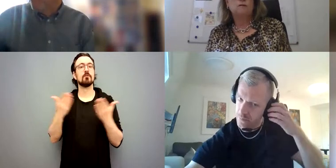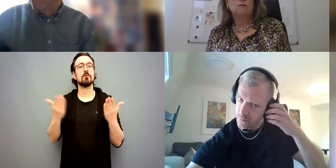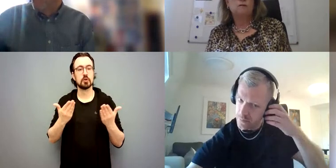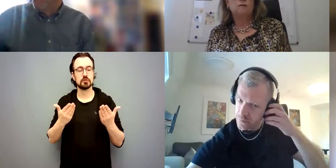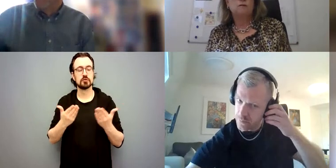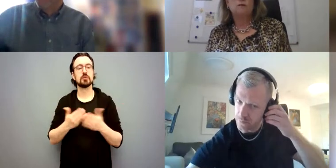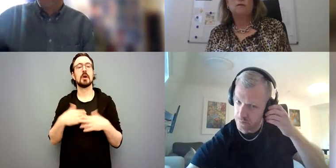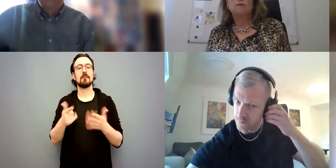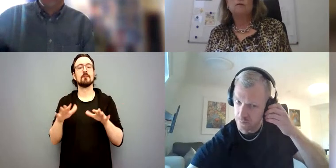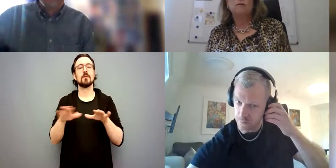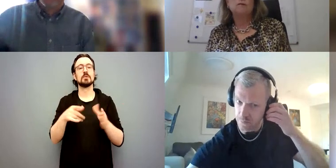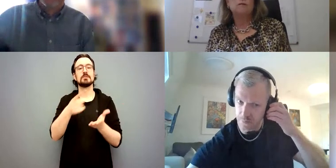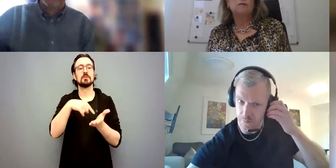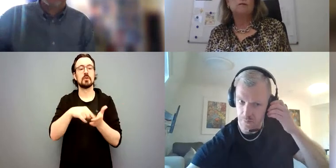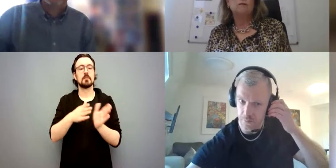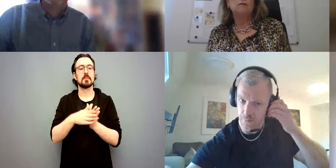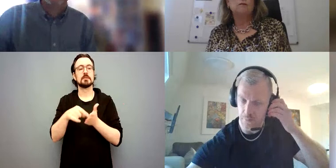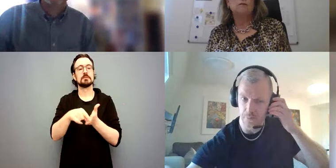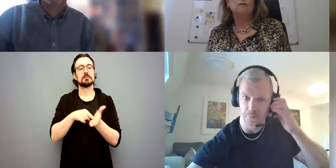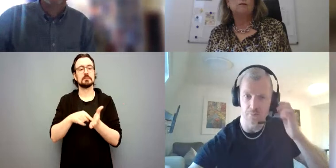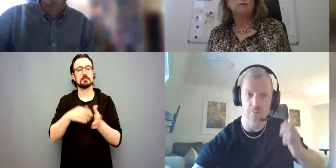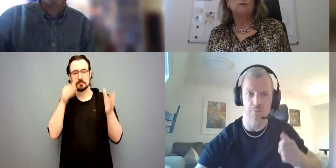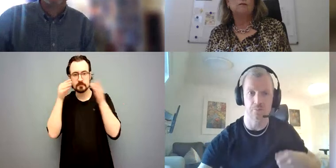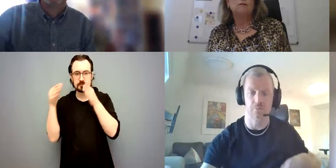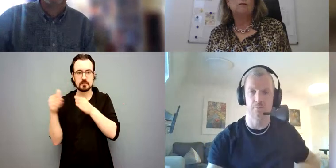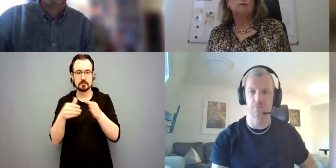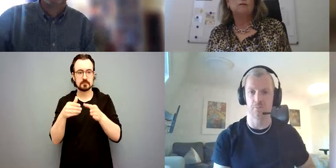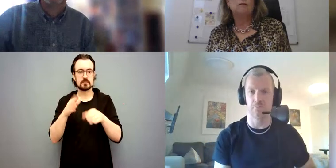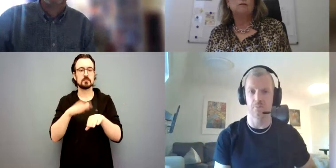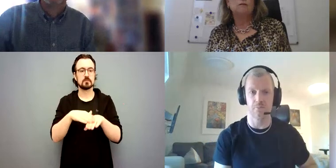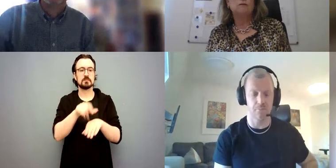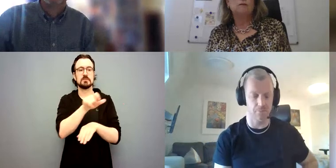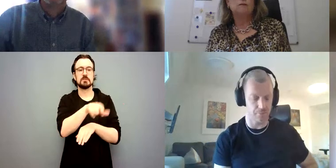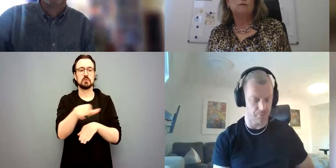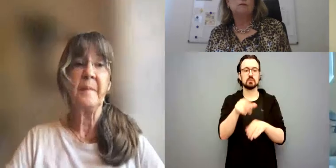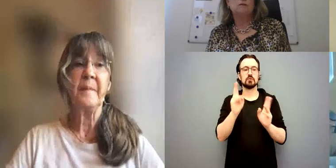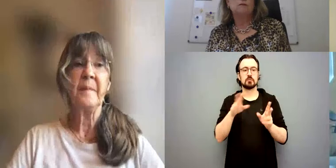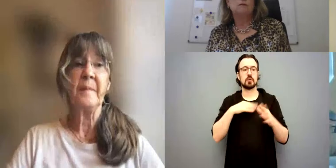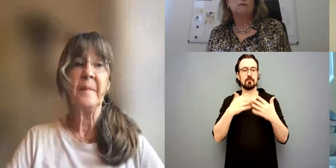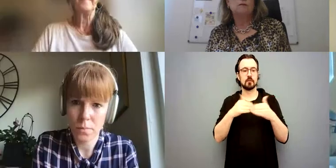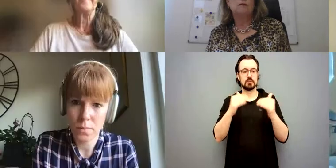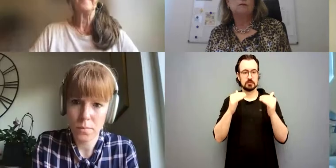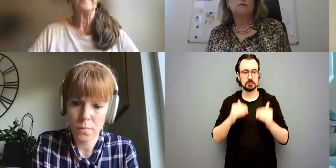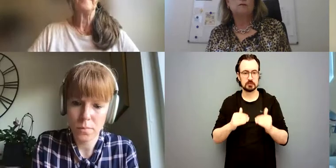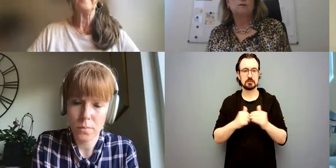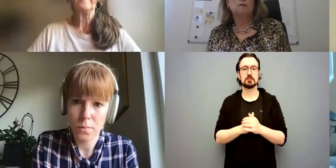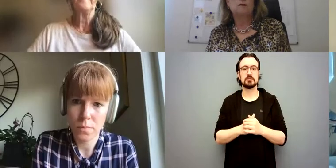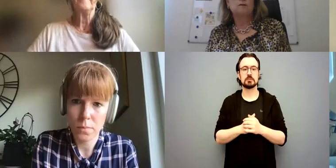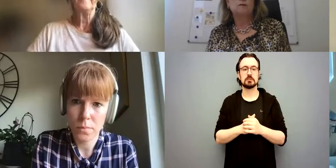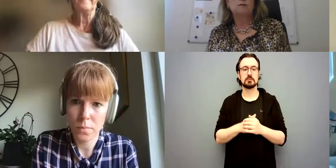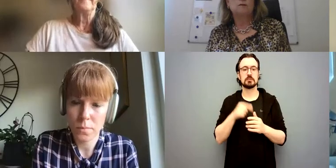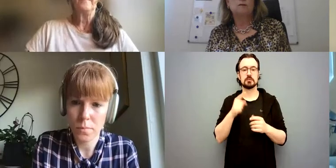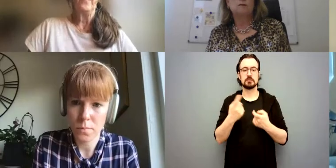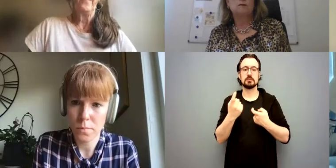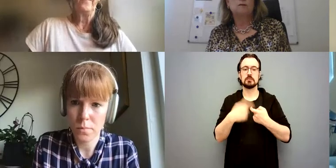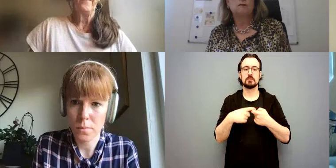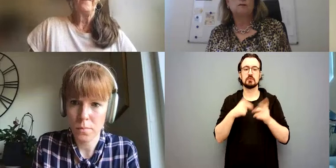är vårdcentraler med en särskild inriktning på personer med en funktionsnedsättning. Det här är alltså så